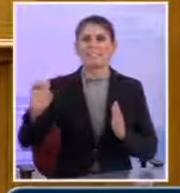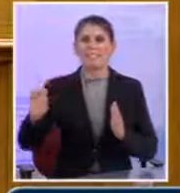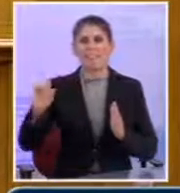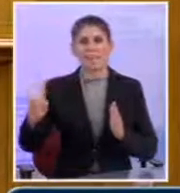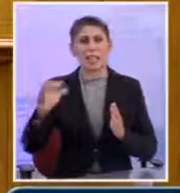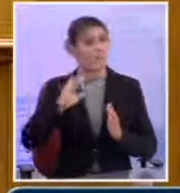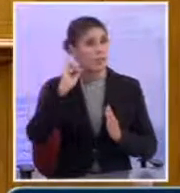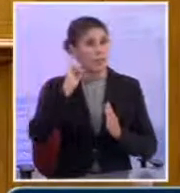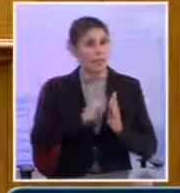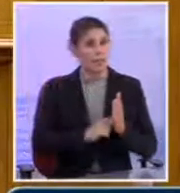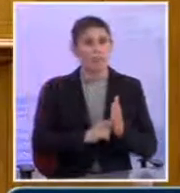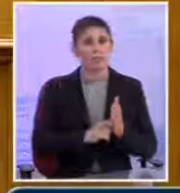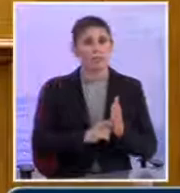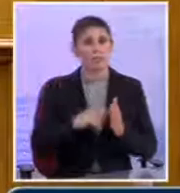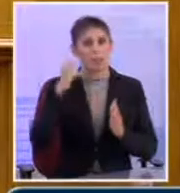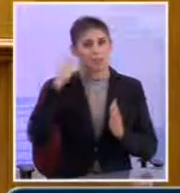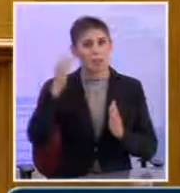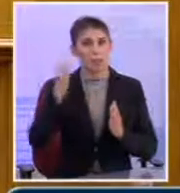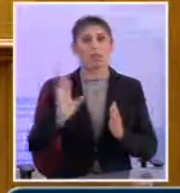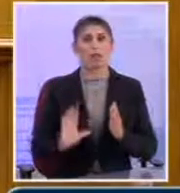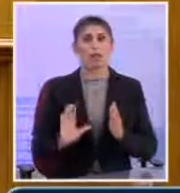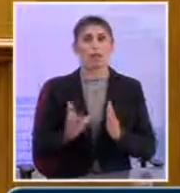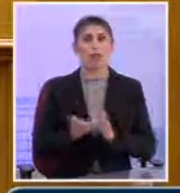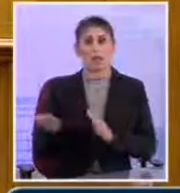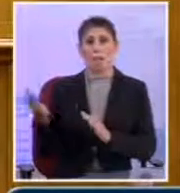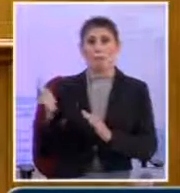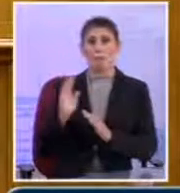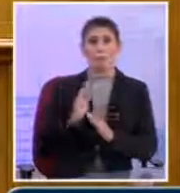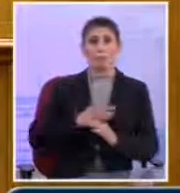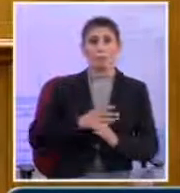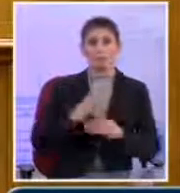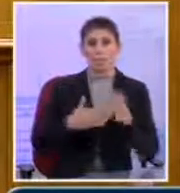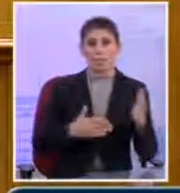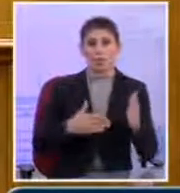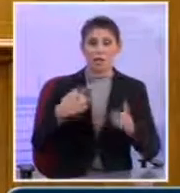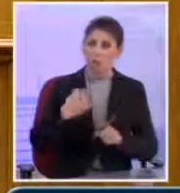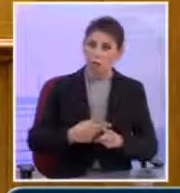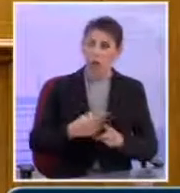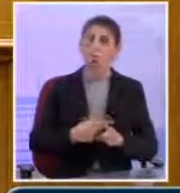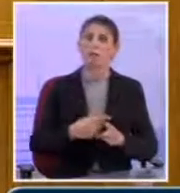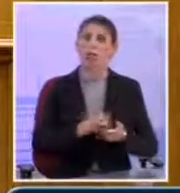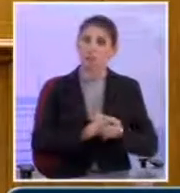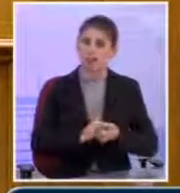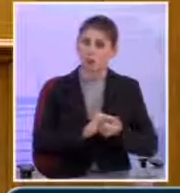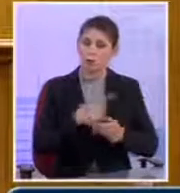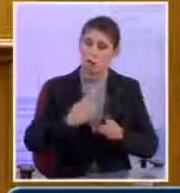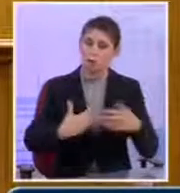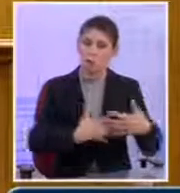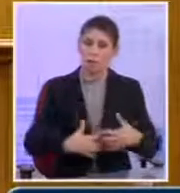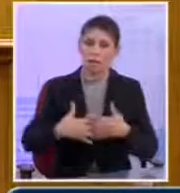έκθεση της ιδεολογικής οπισθοφυλακής αριστεράς, αλλά είναι έκθεση του Συλλόγου Ελλήνων Βιομηχανικών, Συνδέσμου Ελλήνων Βιομηχανικών και